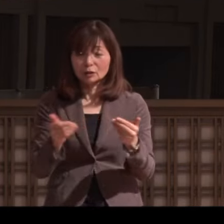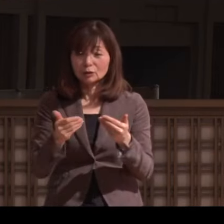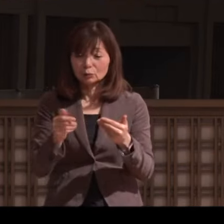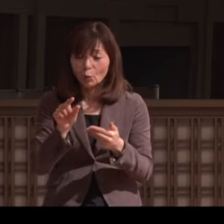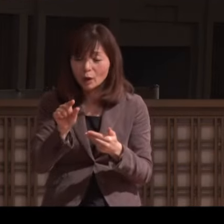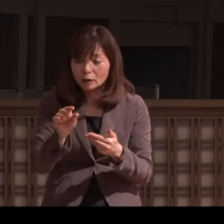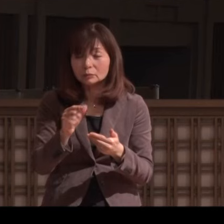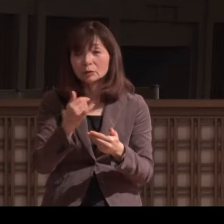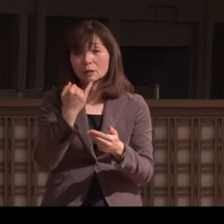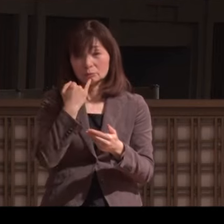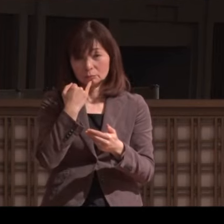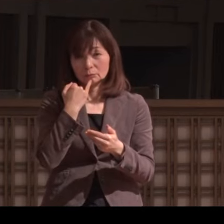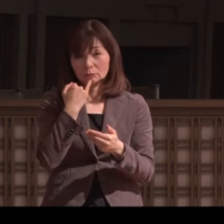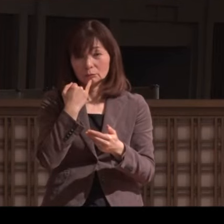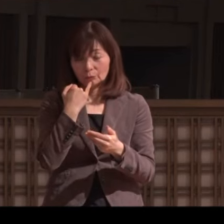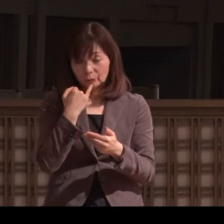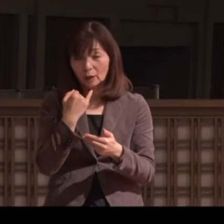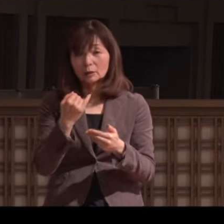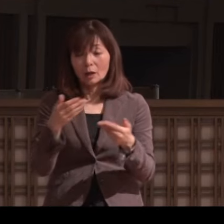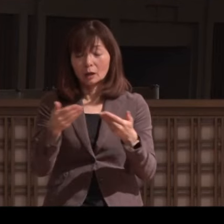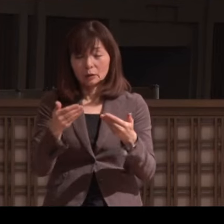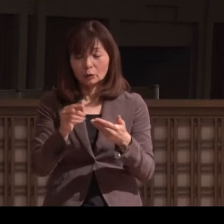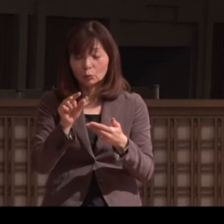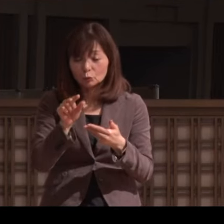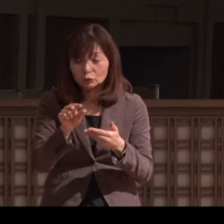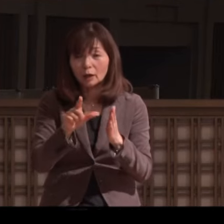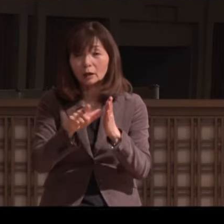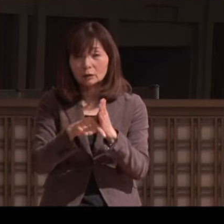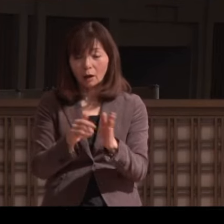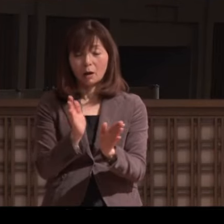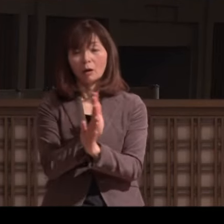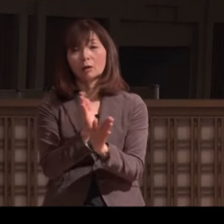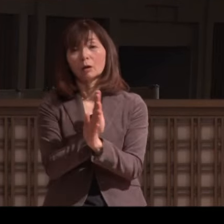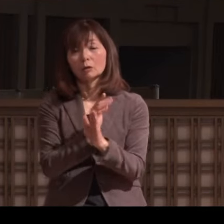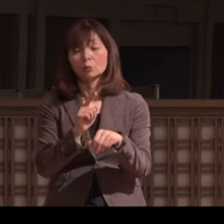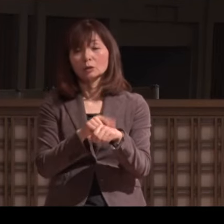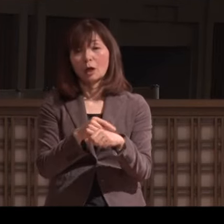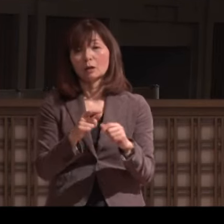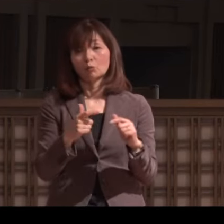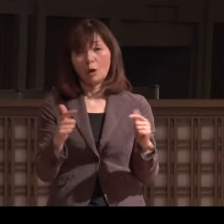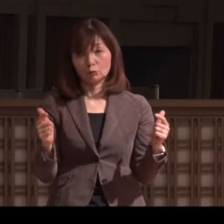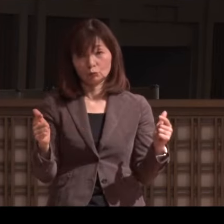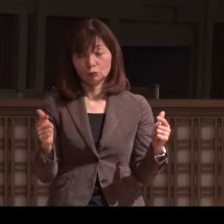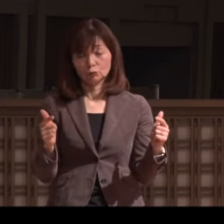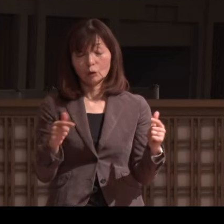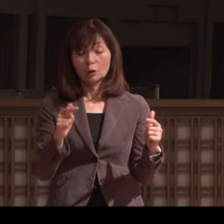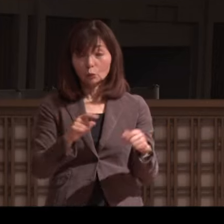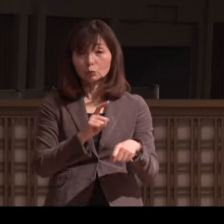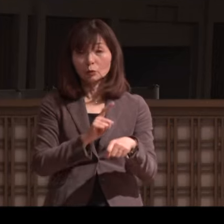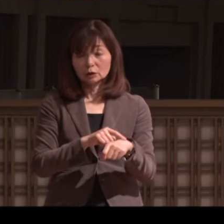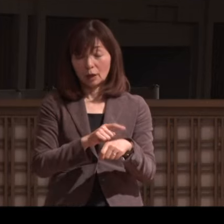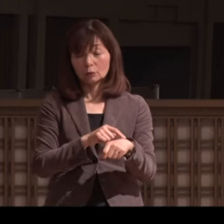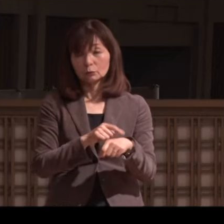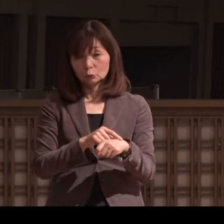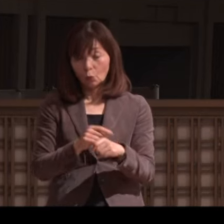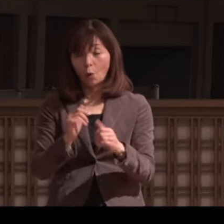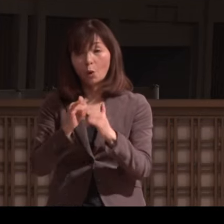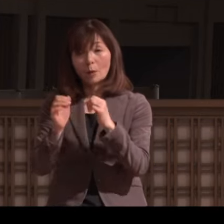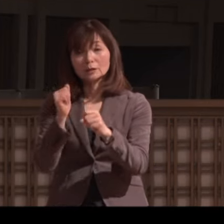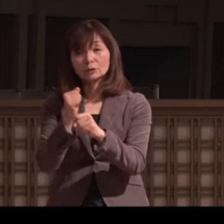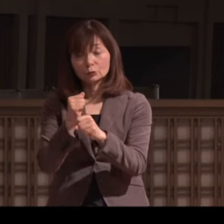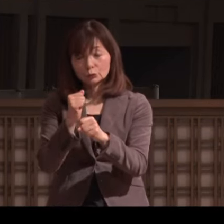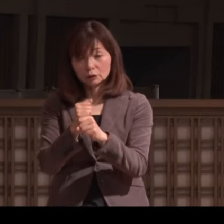働かなくて良くなるということは余剰時間が手に入るんだけどこの余剰時間街づくりの活動にさらに費やす